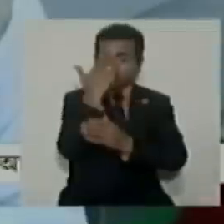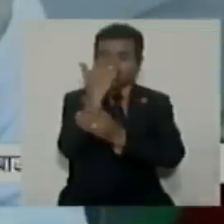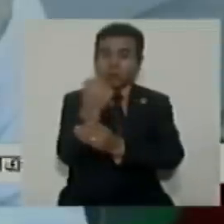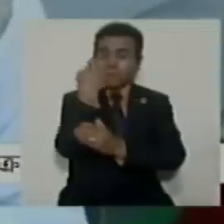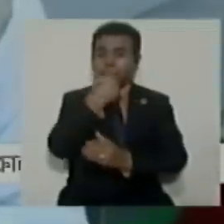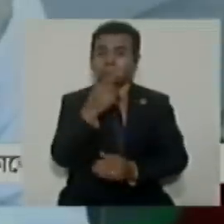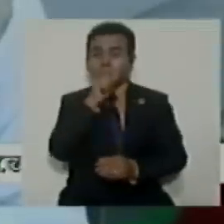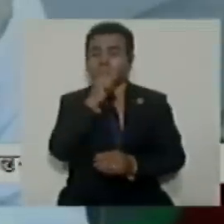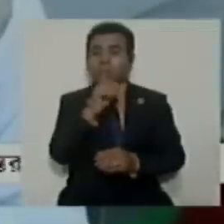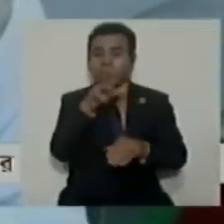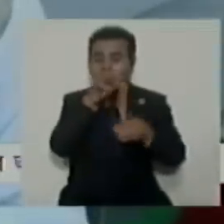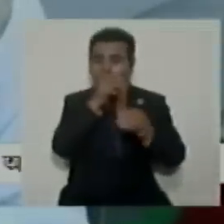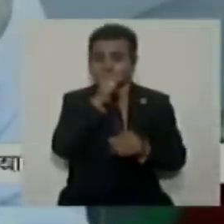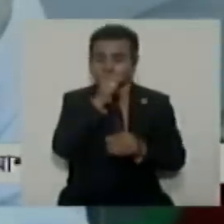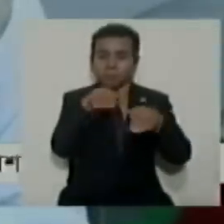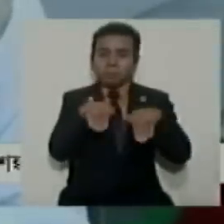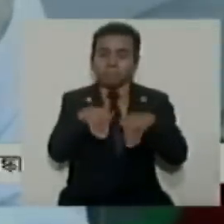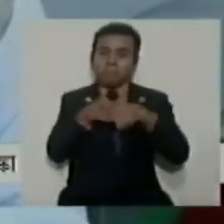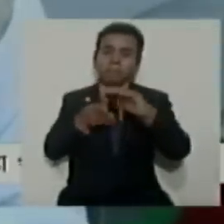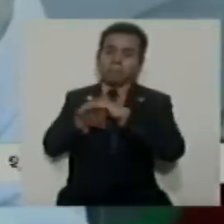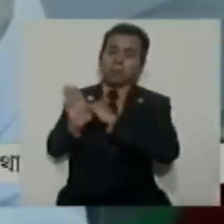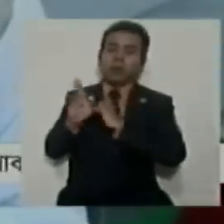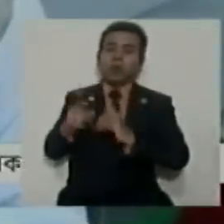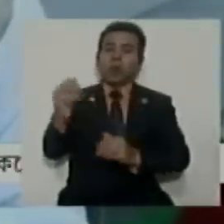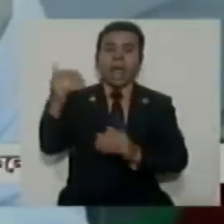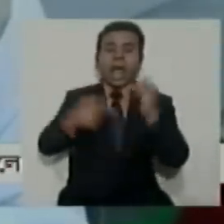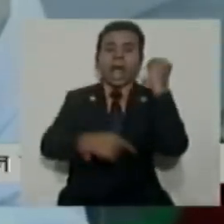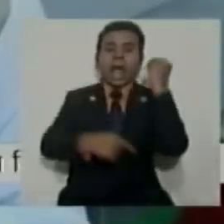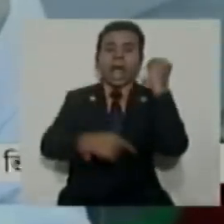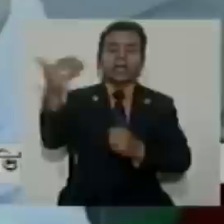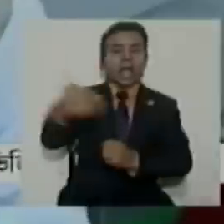অনেক চিকিৎসক আক্রান্ত হয়েছে। এই আচরণ